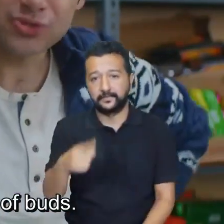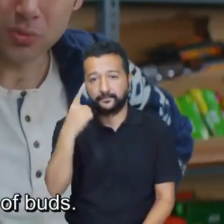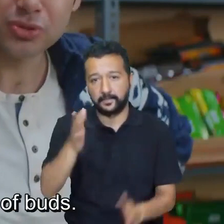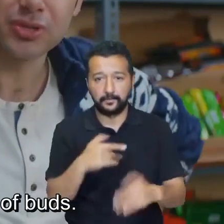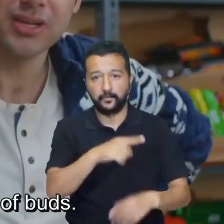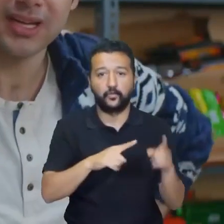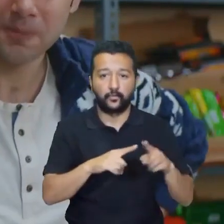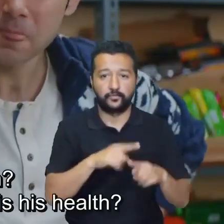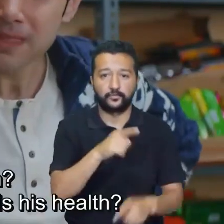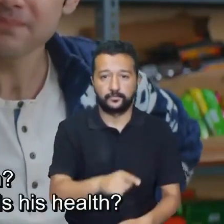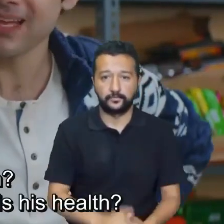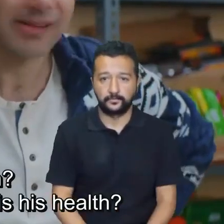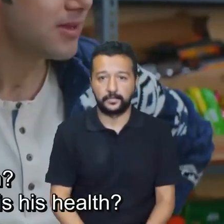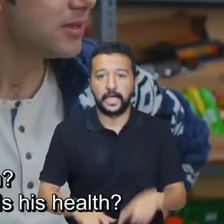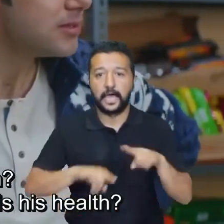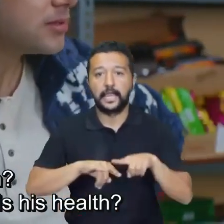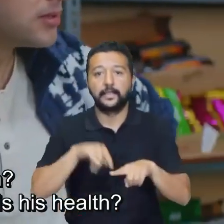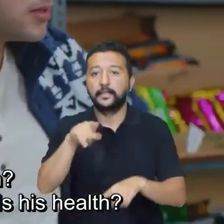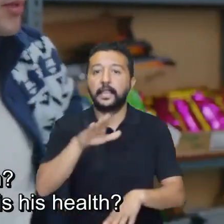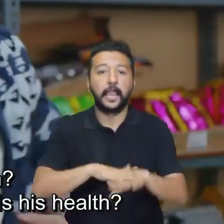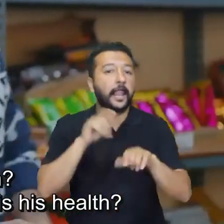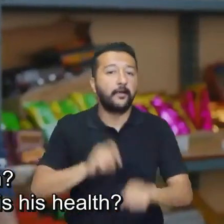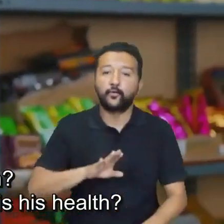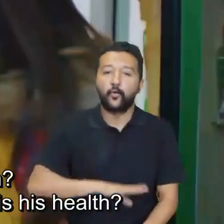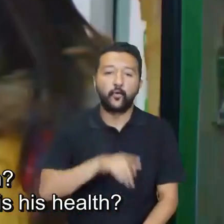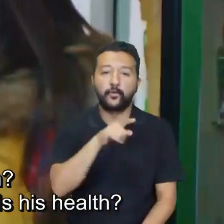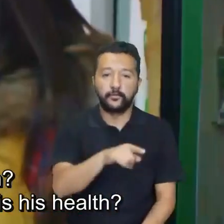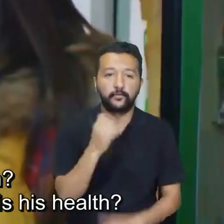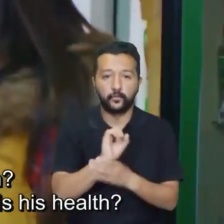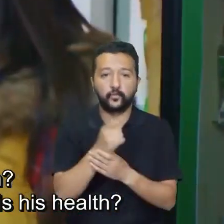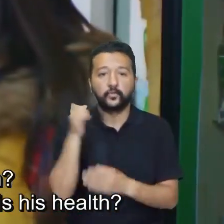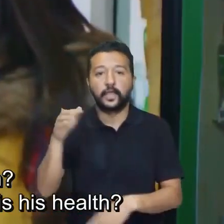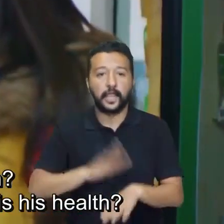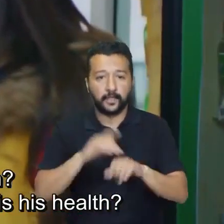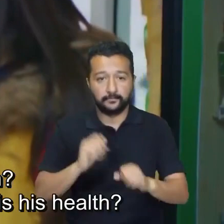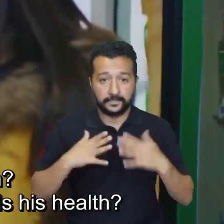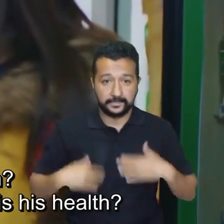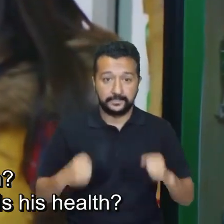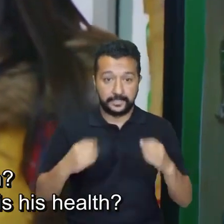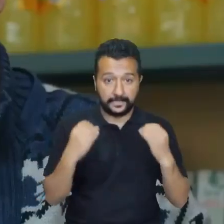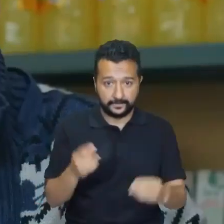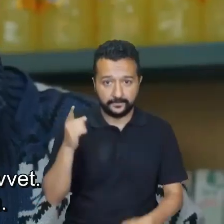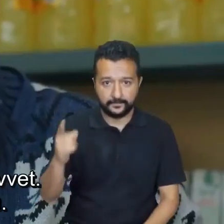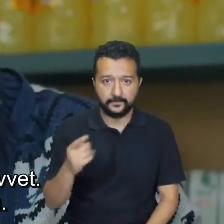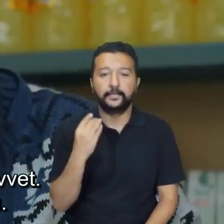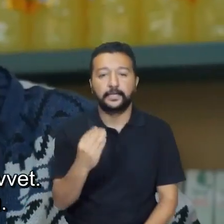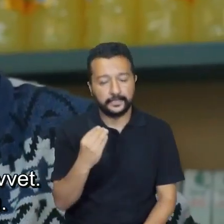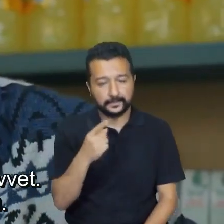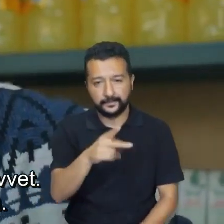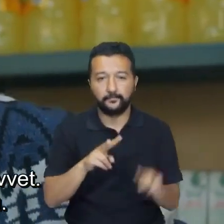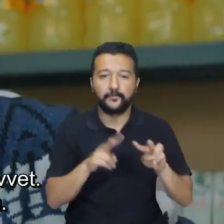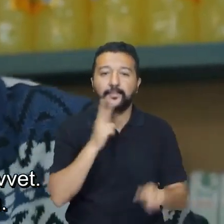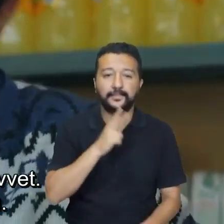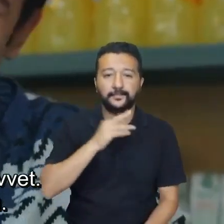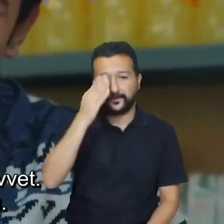bir paket tomurcuk. He. Halit, ne haber aslanım? Ustan ne yapıyor? Sağlığı, saati nasıl? Hilal Mürüvvet